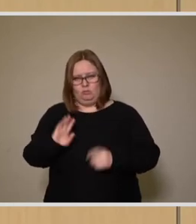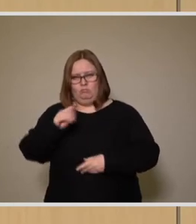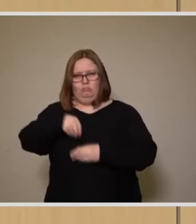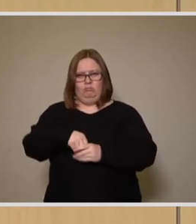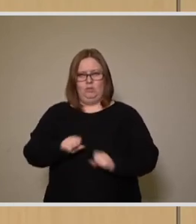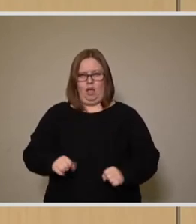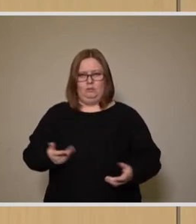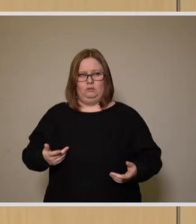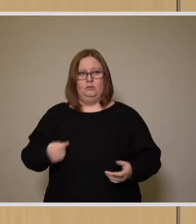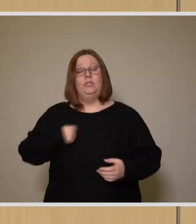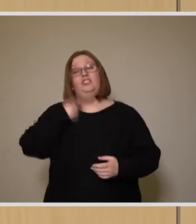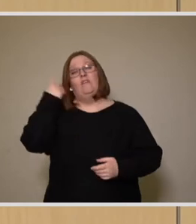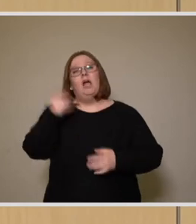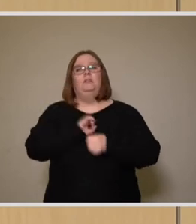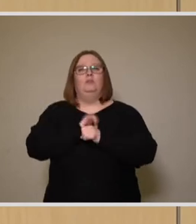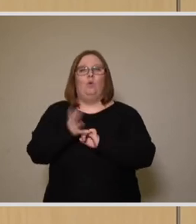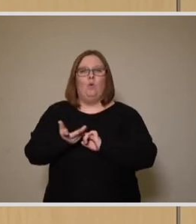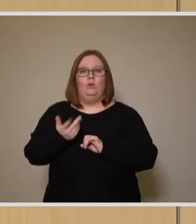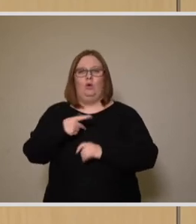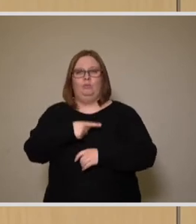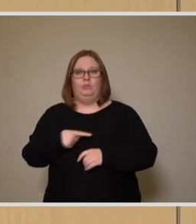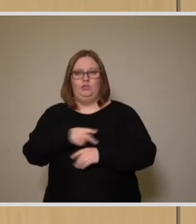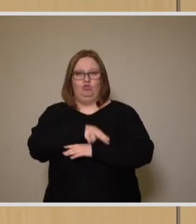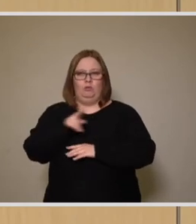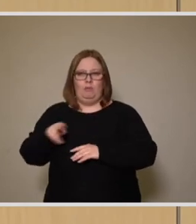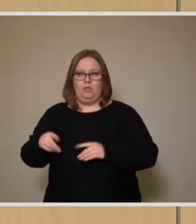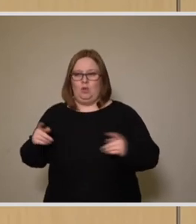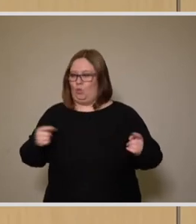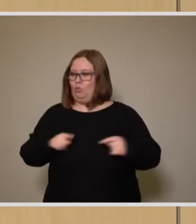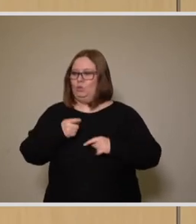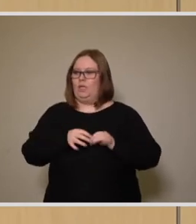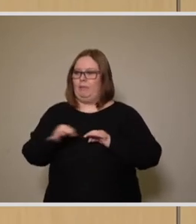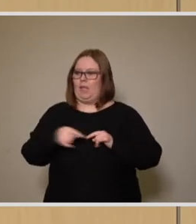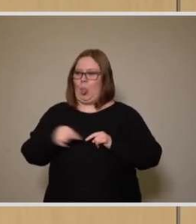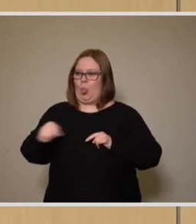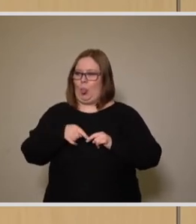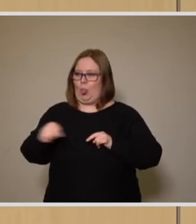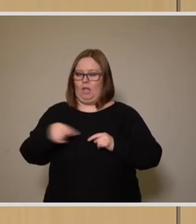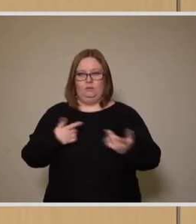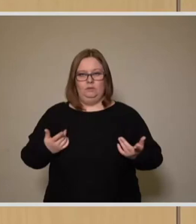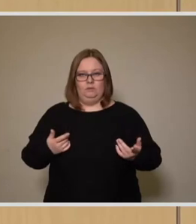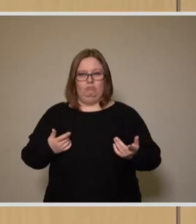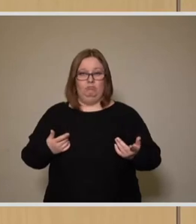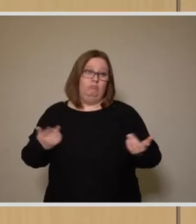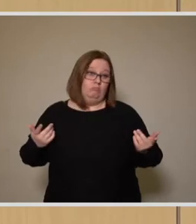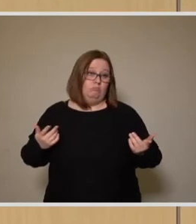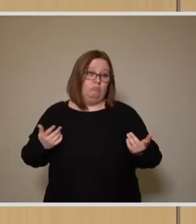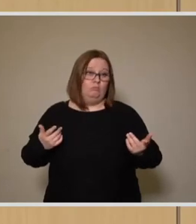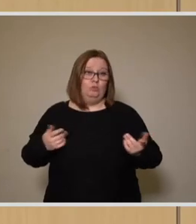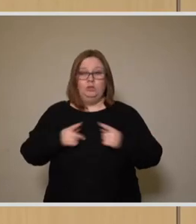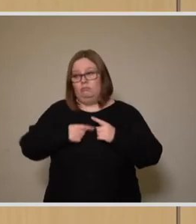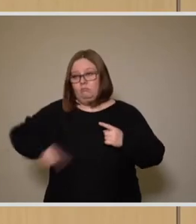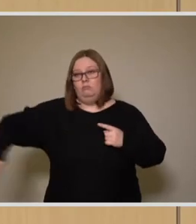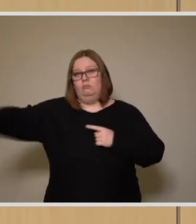einzubringen. Ich weiß, es ist Corona und Pieschen und die Messe sind ja nur ein paar hundert Meter entfernt, aber man muss ja einmal außen rum